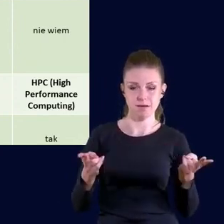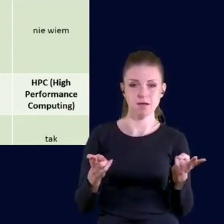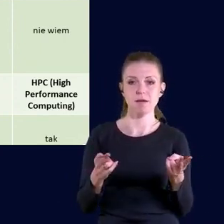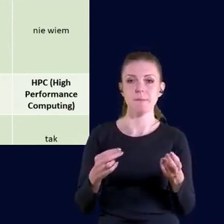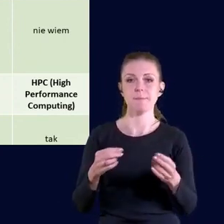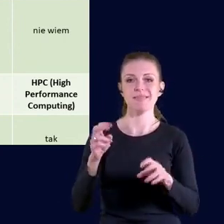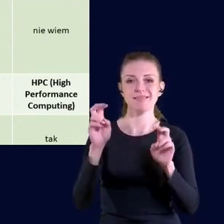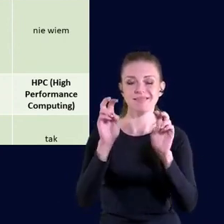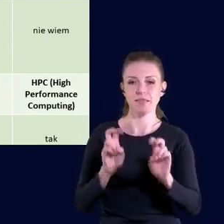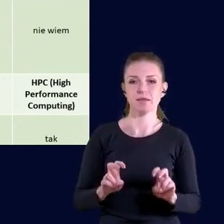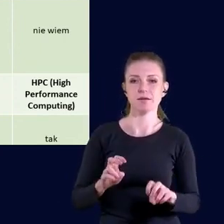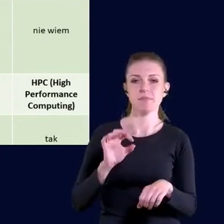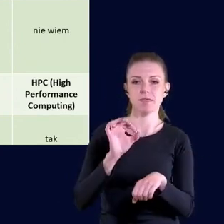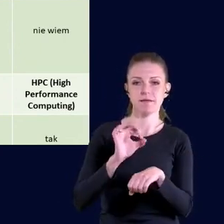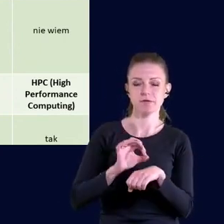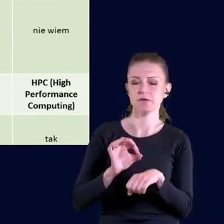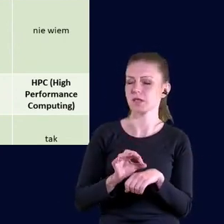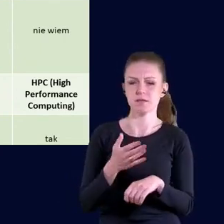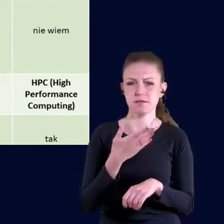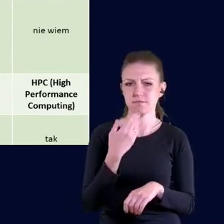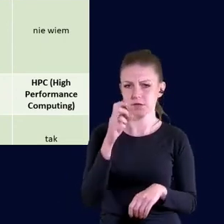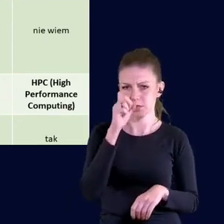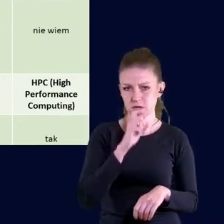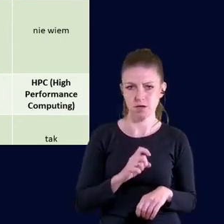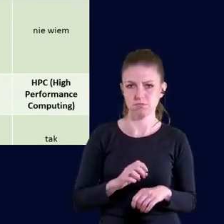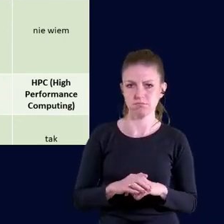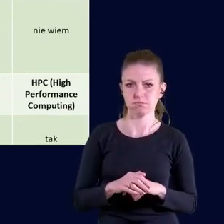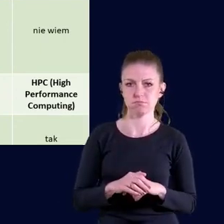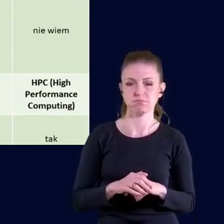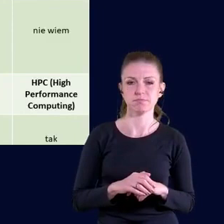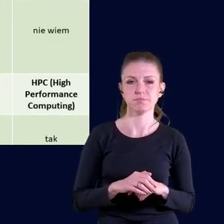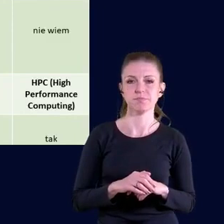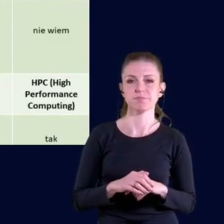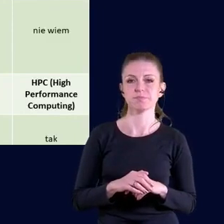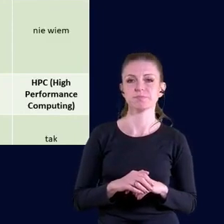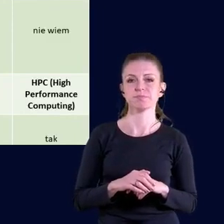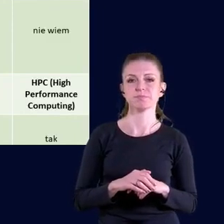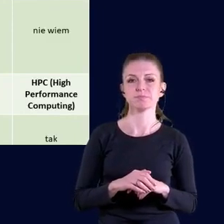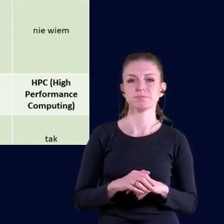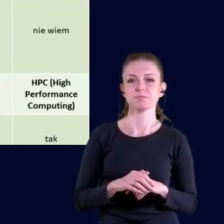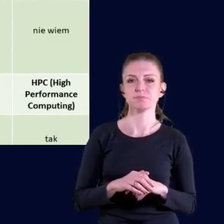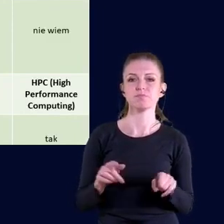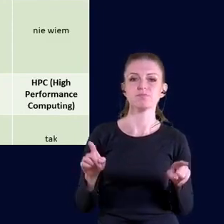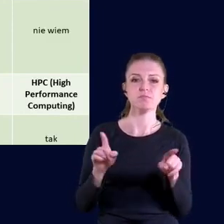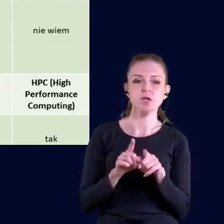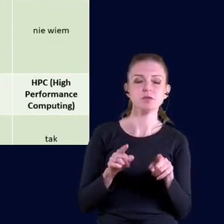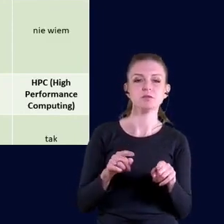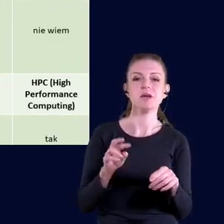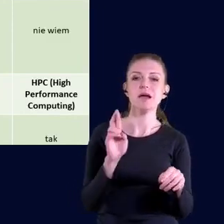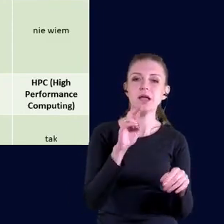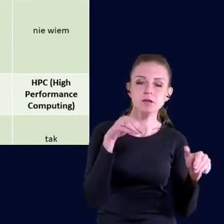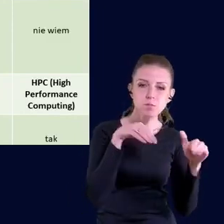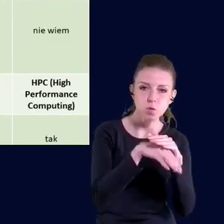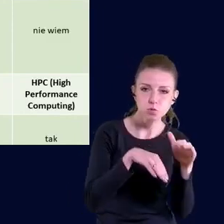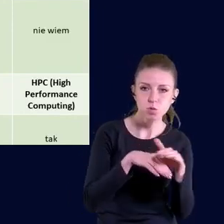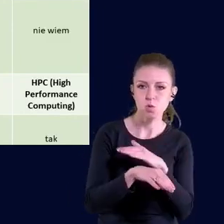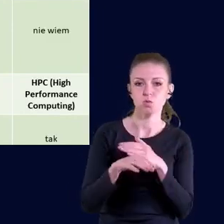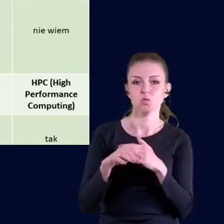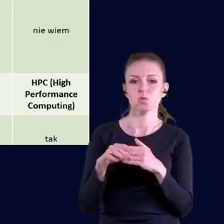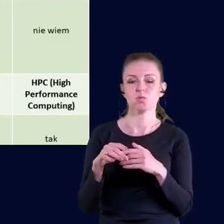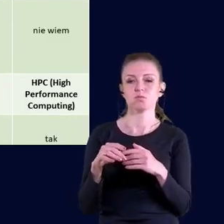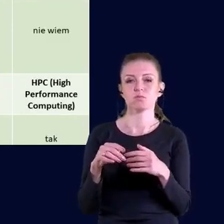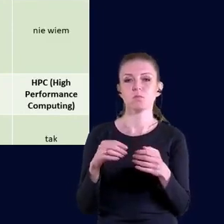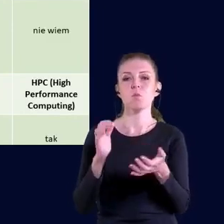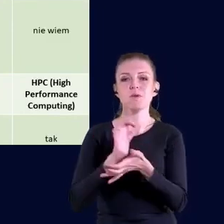repozytoria instytucjonalne lub pozainstytucjonalne są platformy do hostingu do publikacji